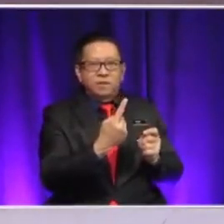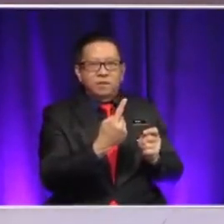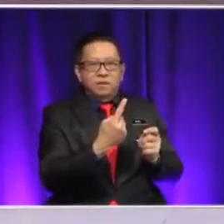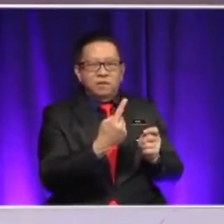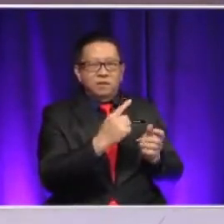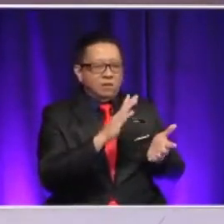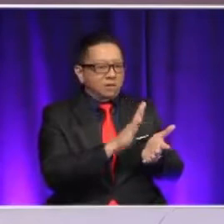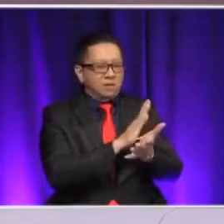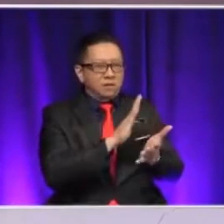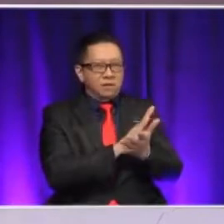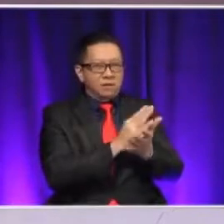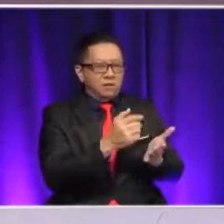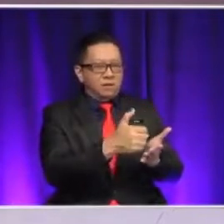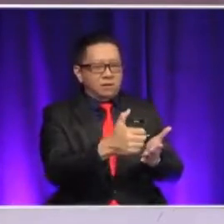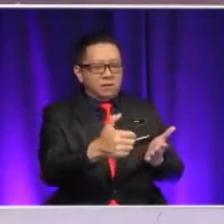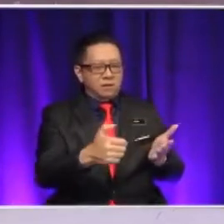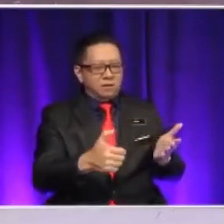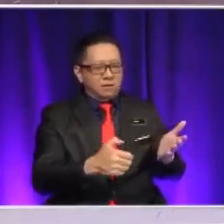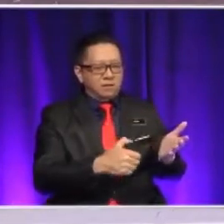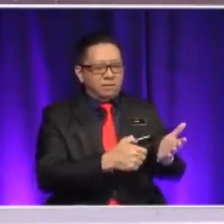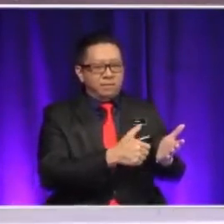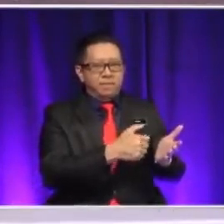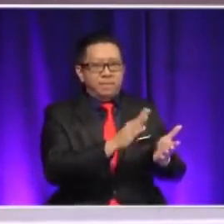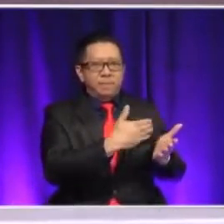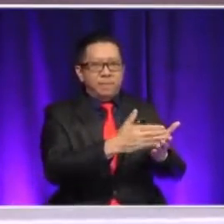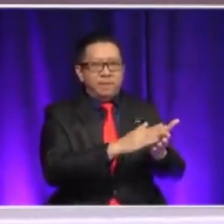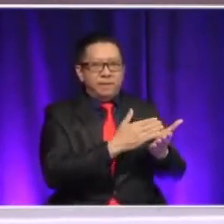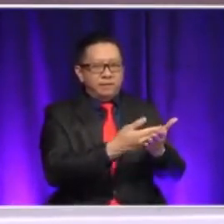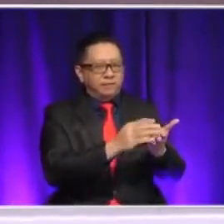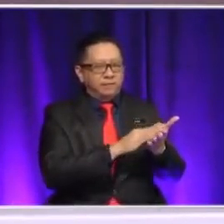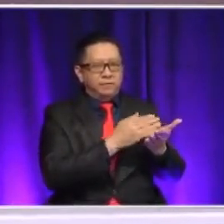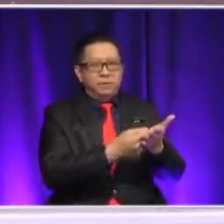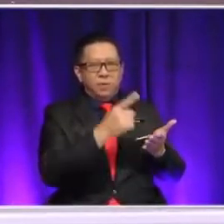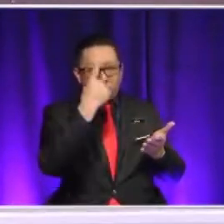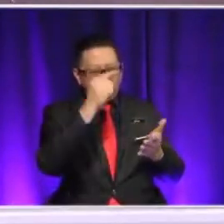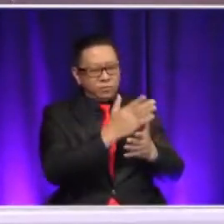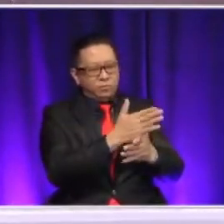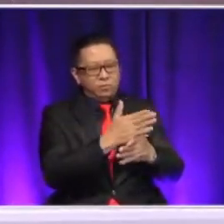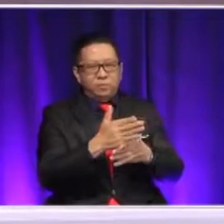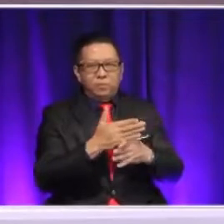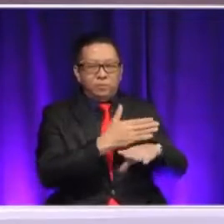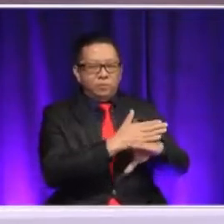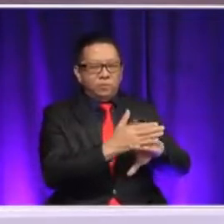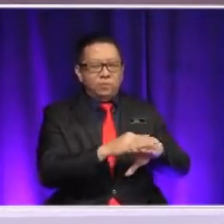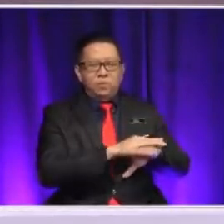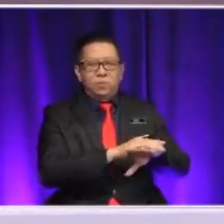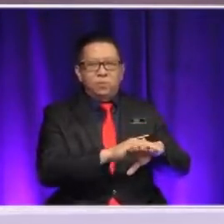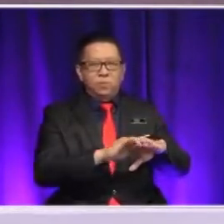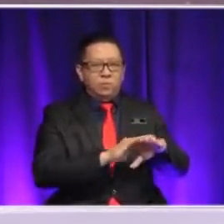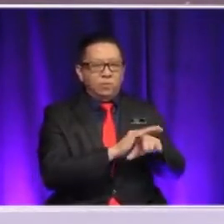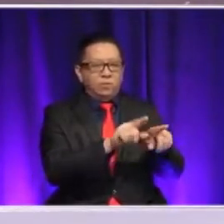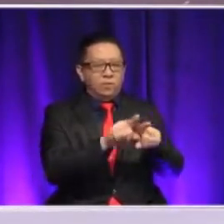says kertas kita itu sembuh lepas tu kita Safa untuk meratakan air pada kertas